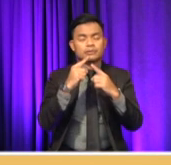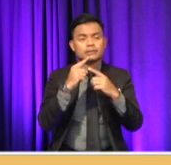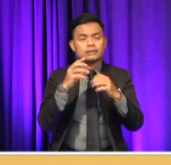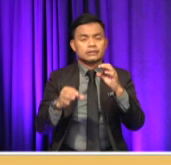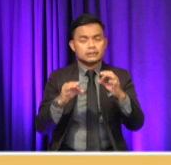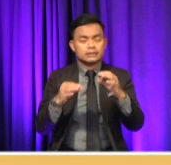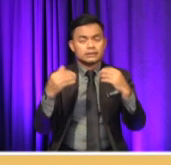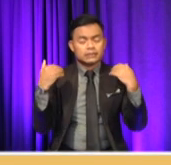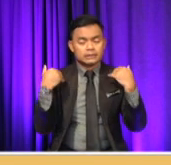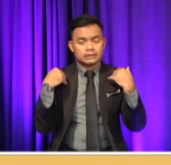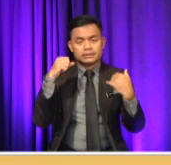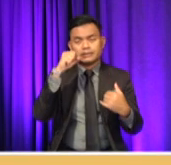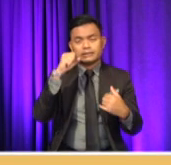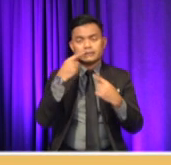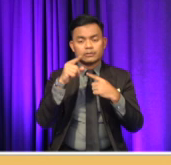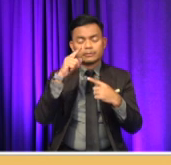juga